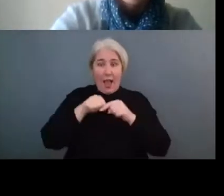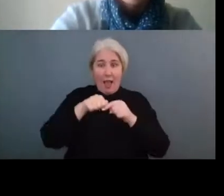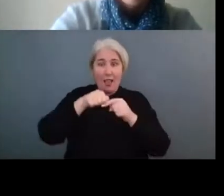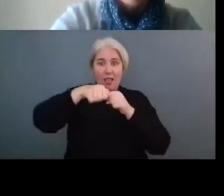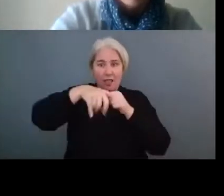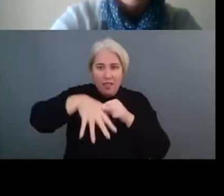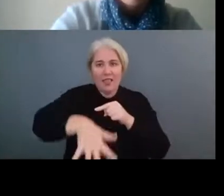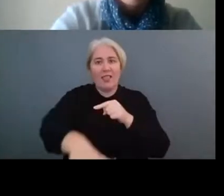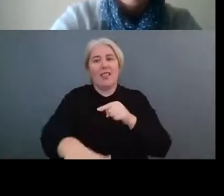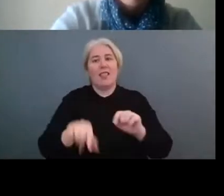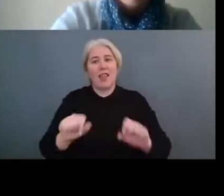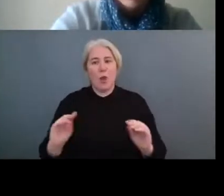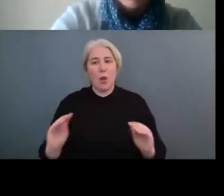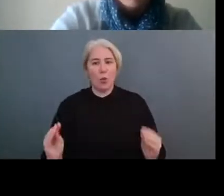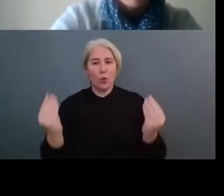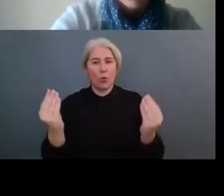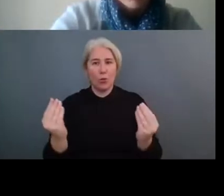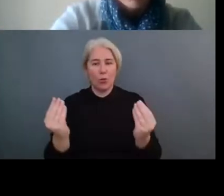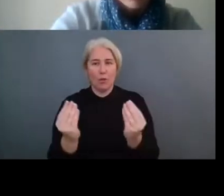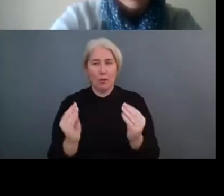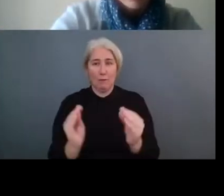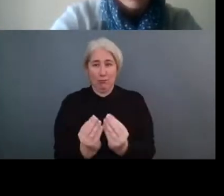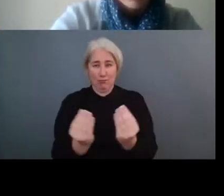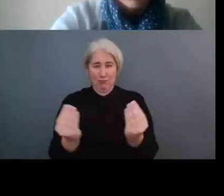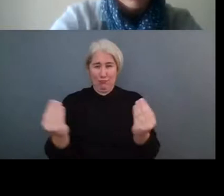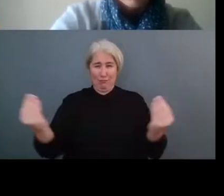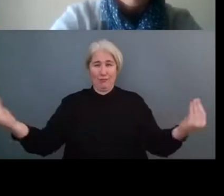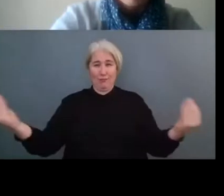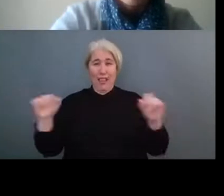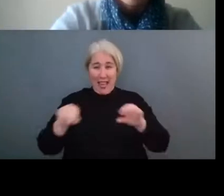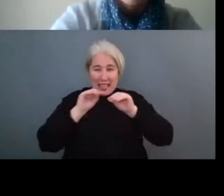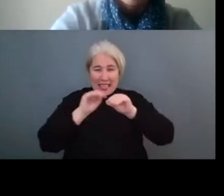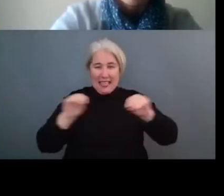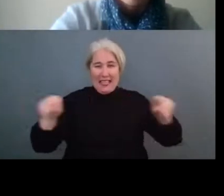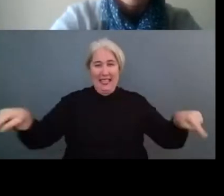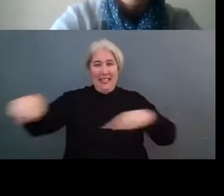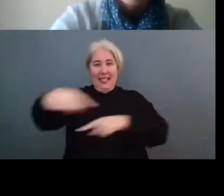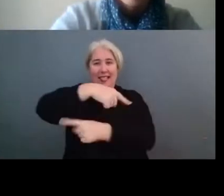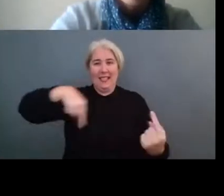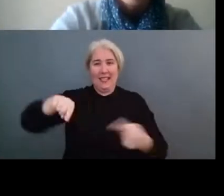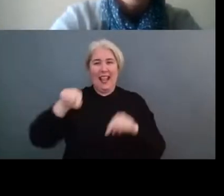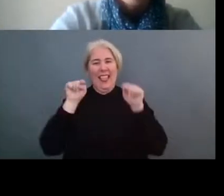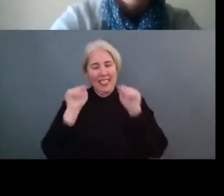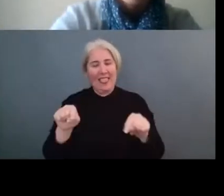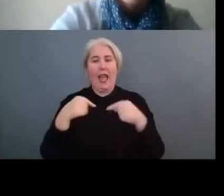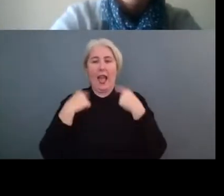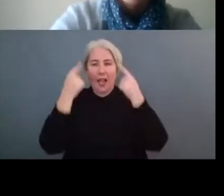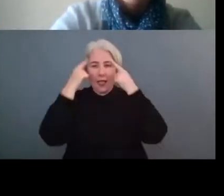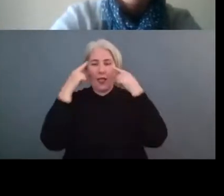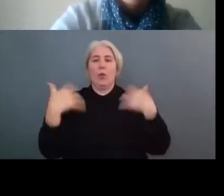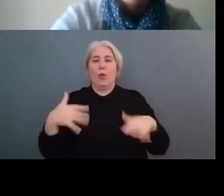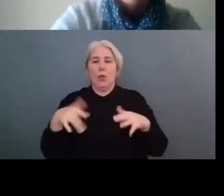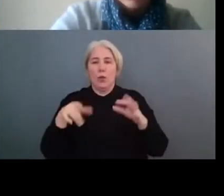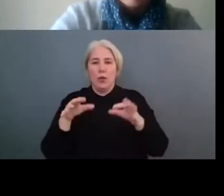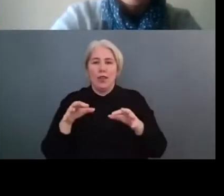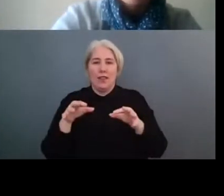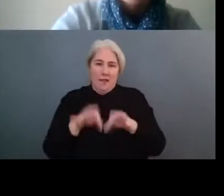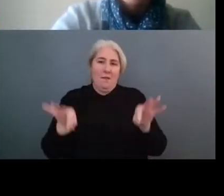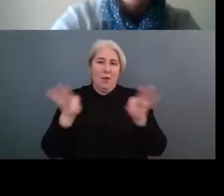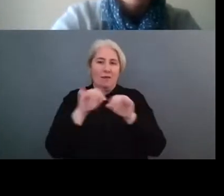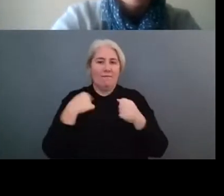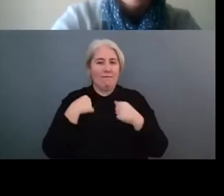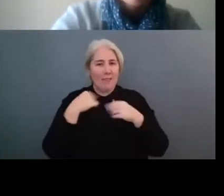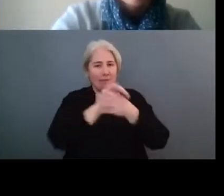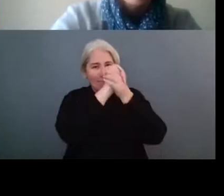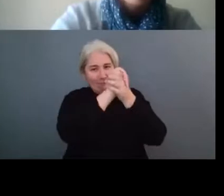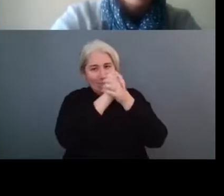féliciter en tout cas Barbara et l'UEFA pour le travail qui est mené sur le fait de porter des projets européens et de faciliter l'accès